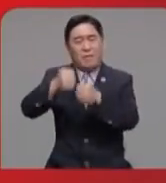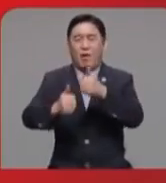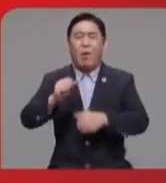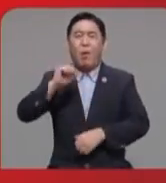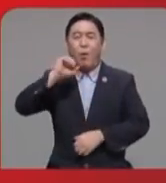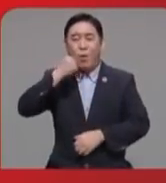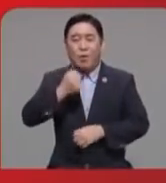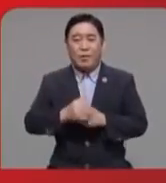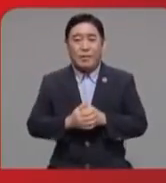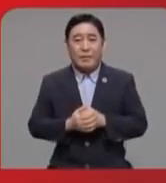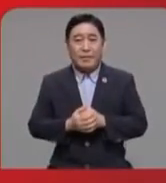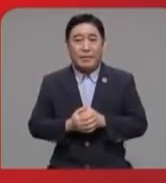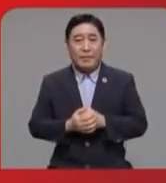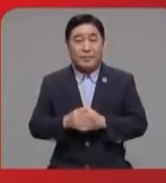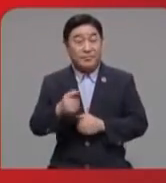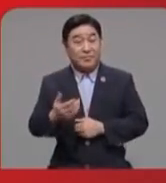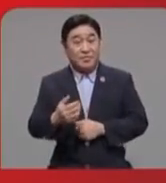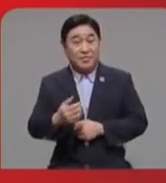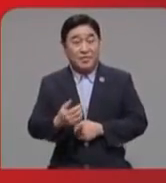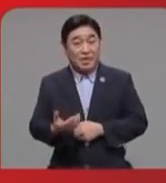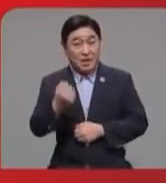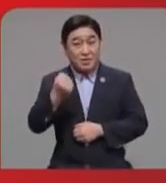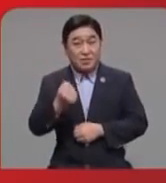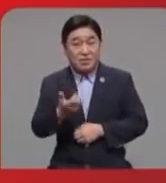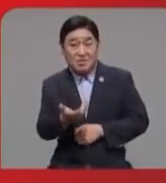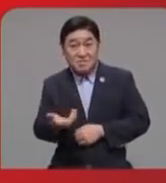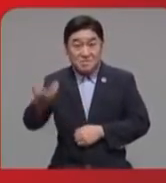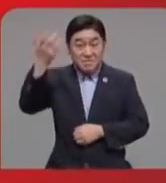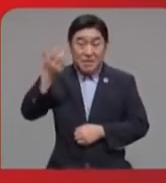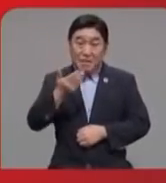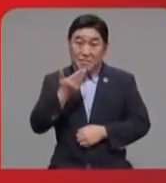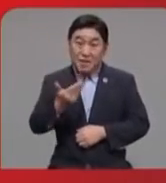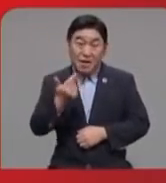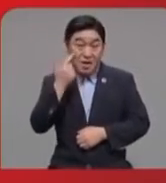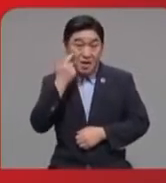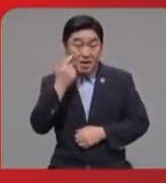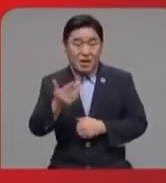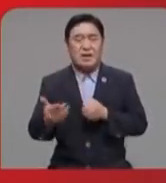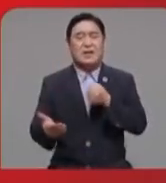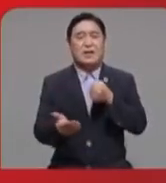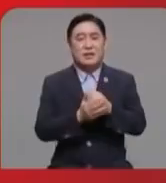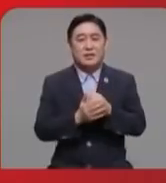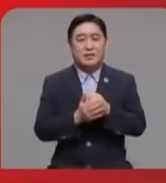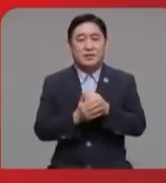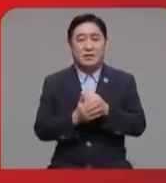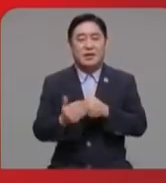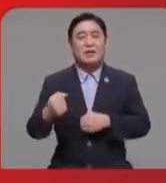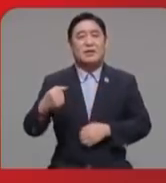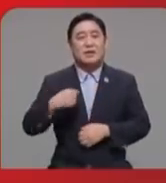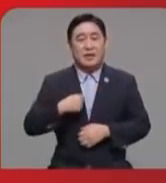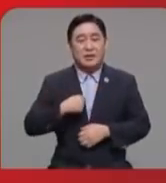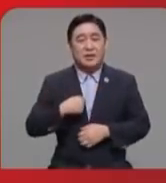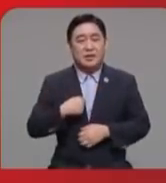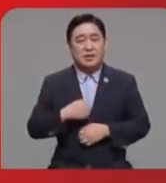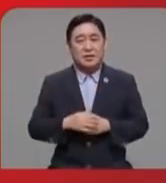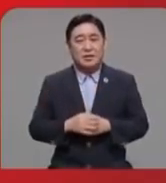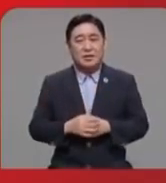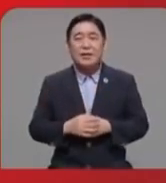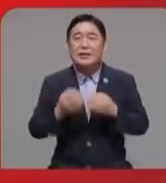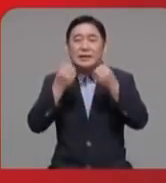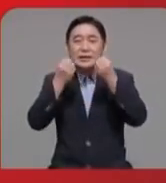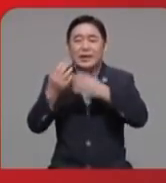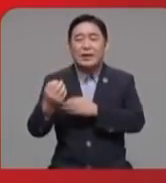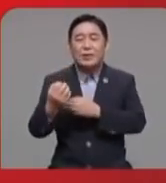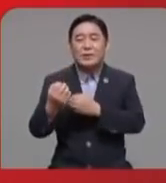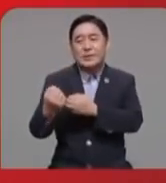어렵습니다. 그걸 어떻게 단시간 내에 올리겠습니까? 그래서 나는 그걸 가지고